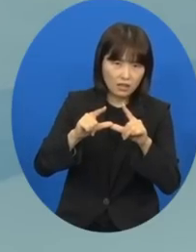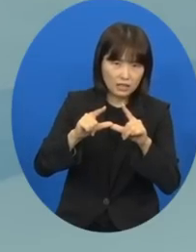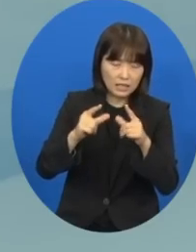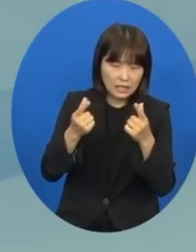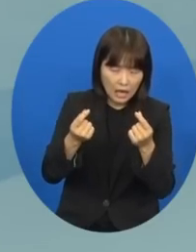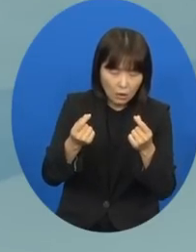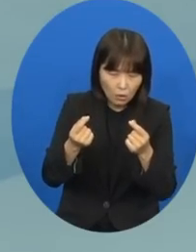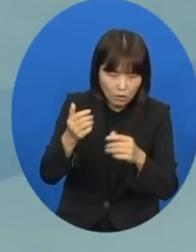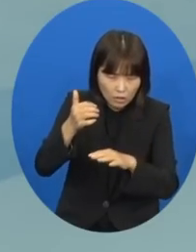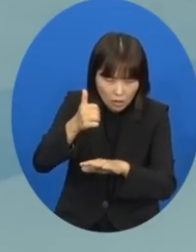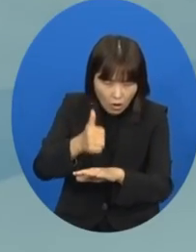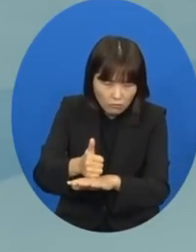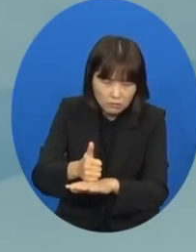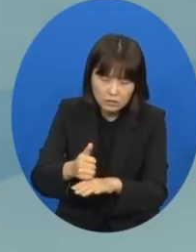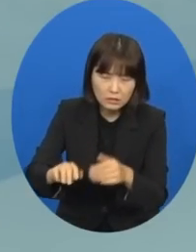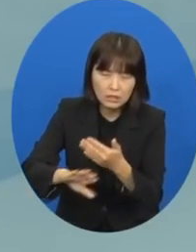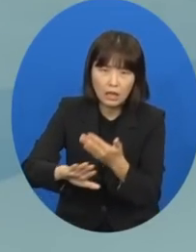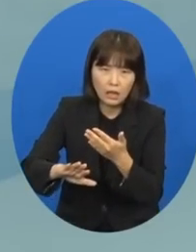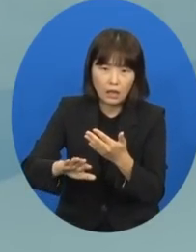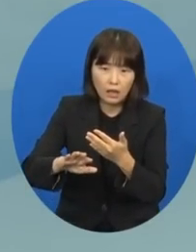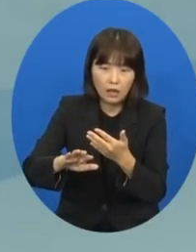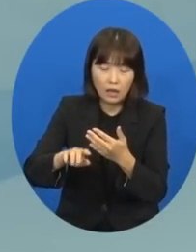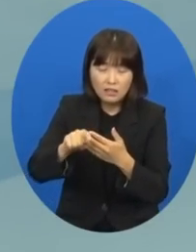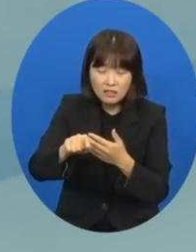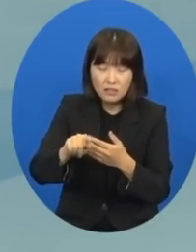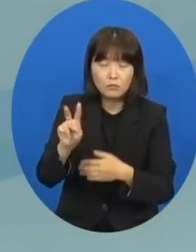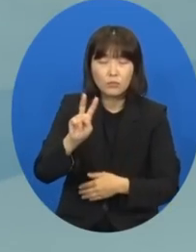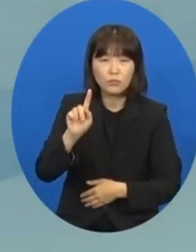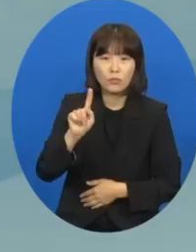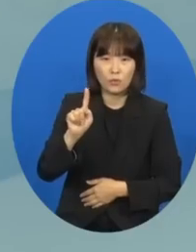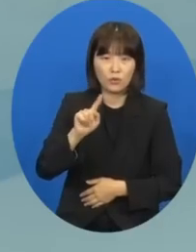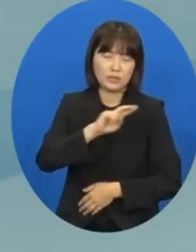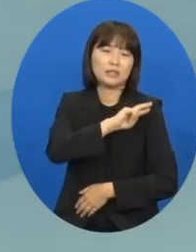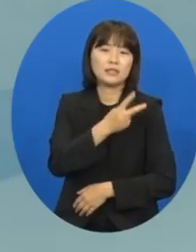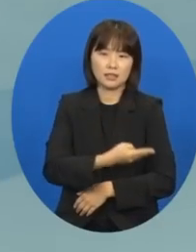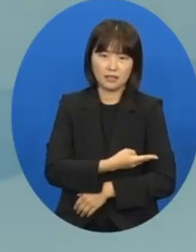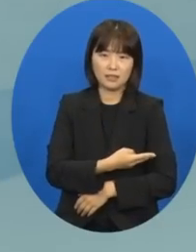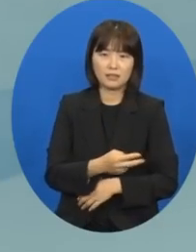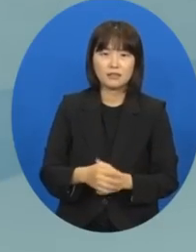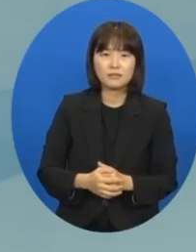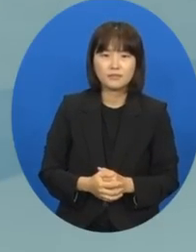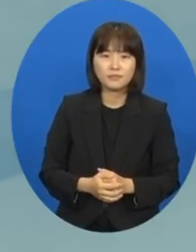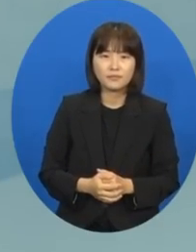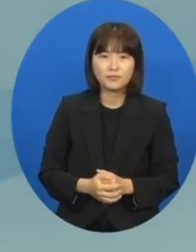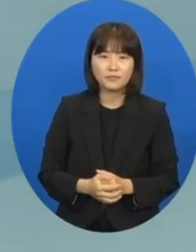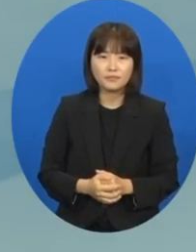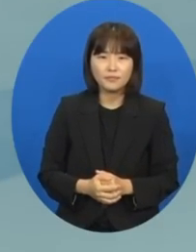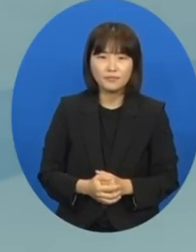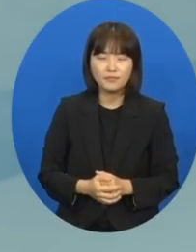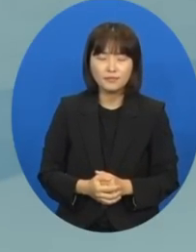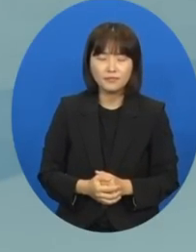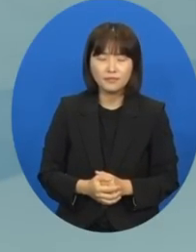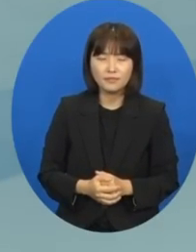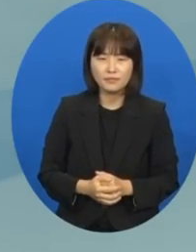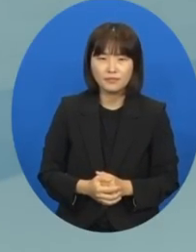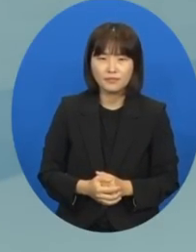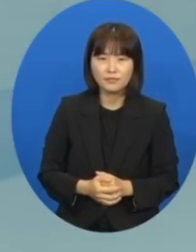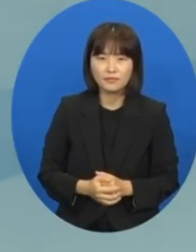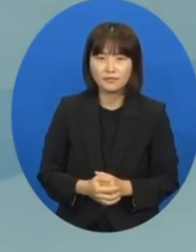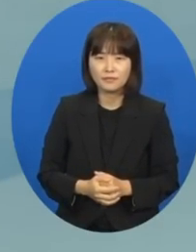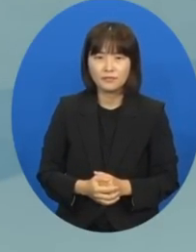이단이죠. 그게 이단이에요. 거의 다 같아요. 근데 하나가 달라. 뭐가 달라. 이게